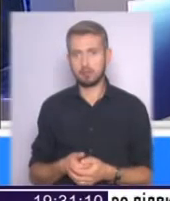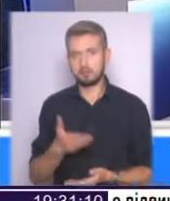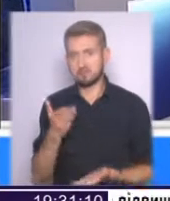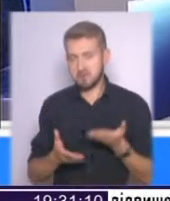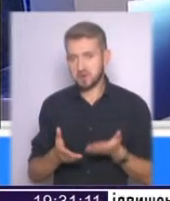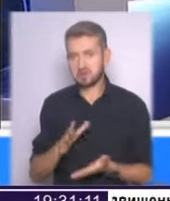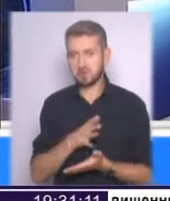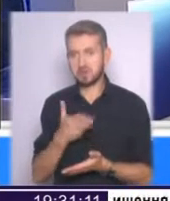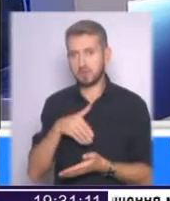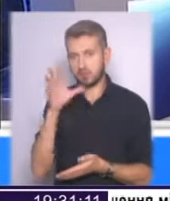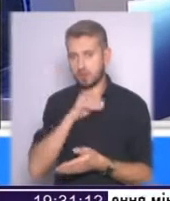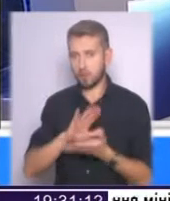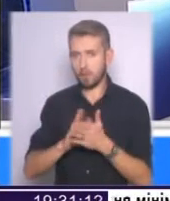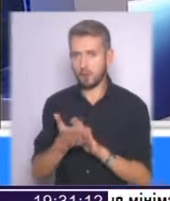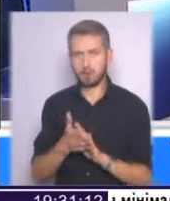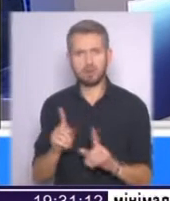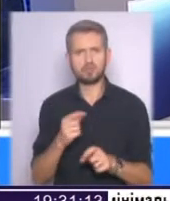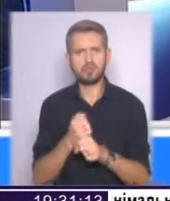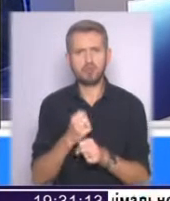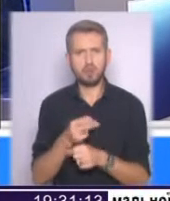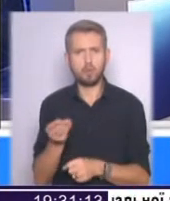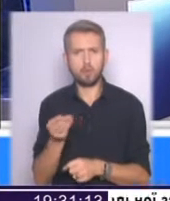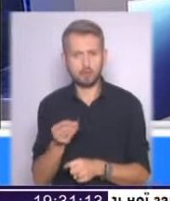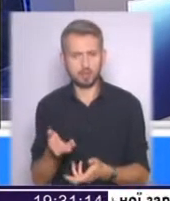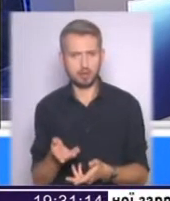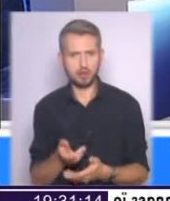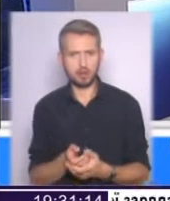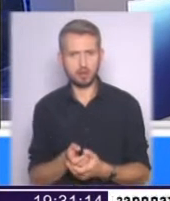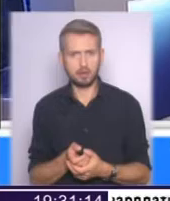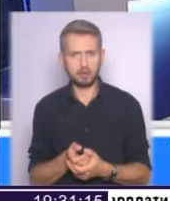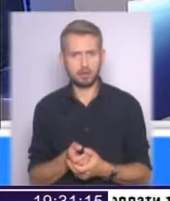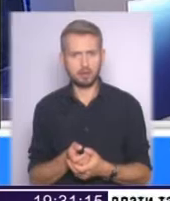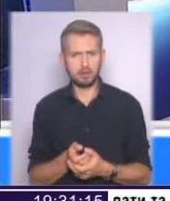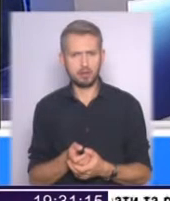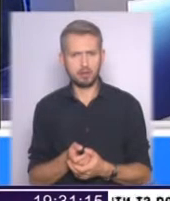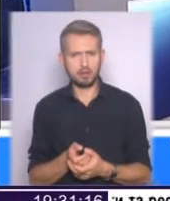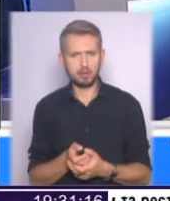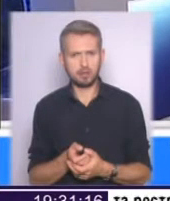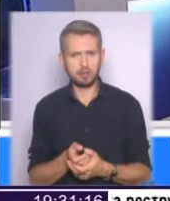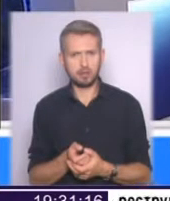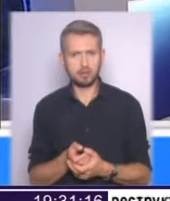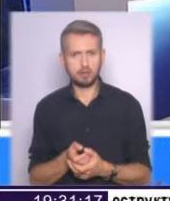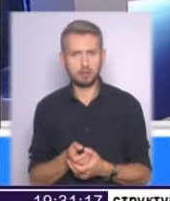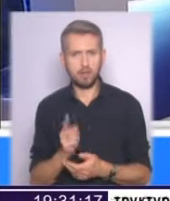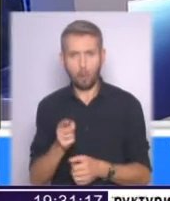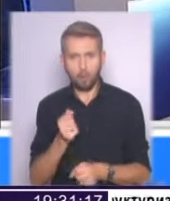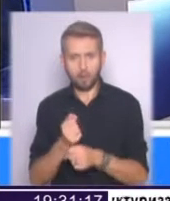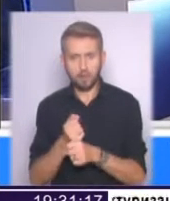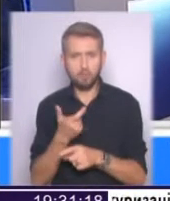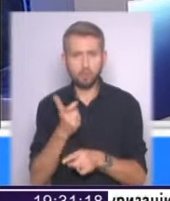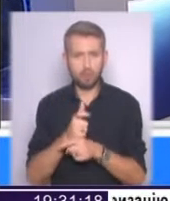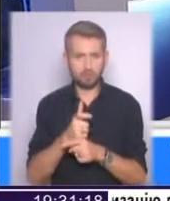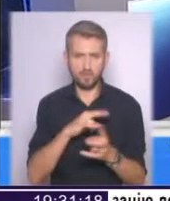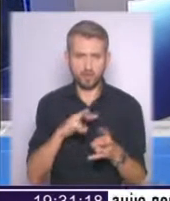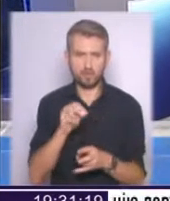К чему ведет Порошенко? Он, по-моему, яств уже больше. і я чоловік місце взяти.